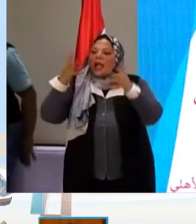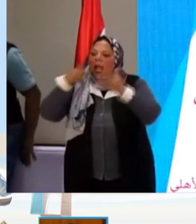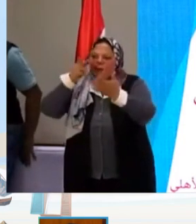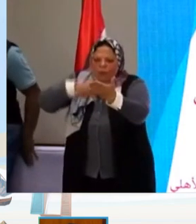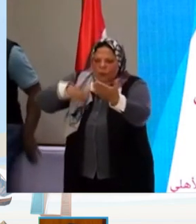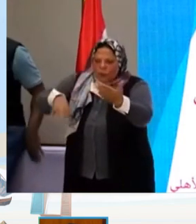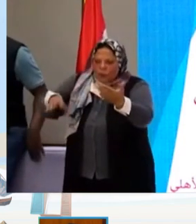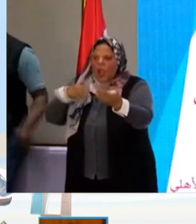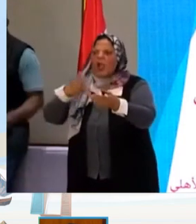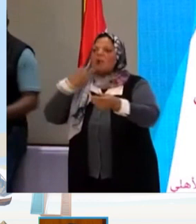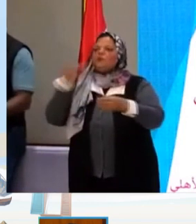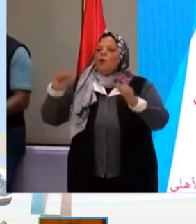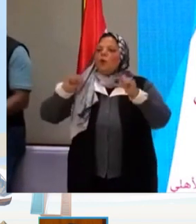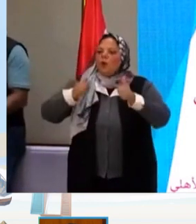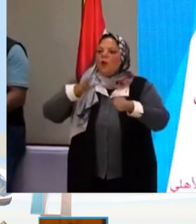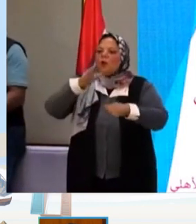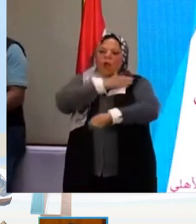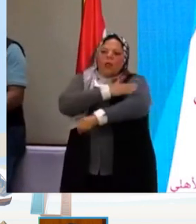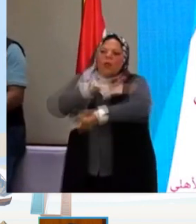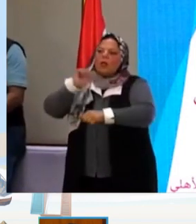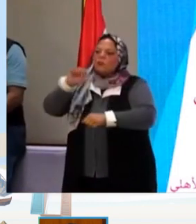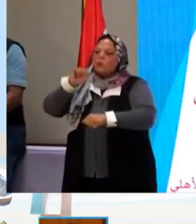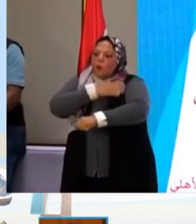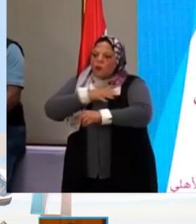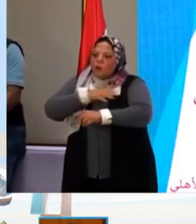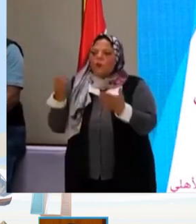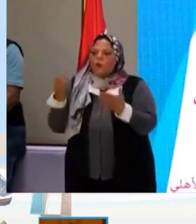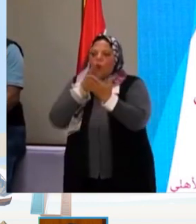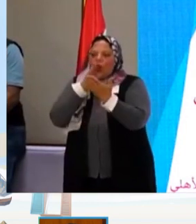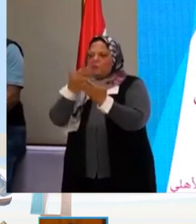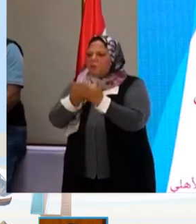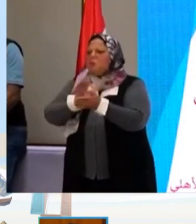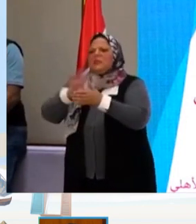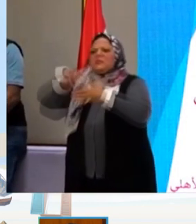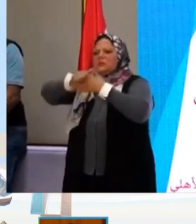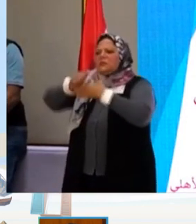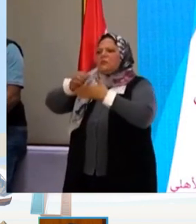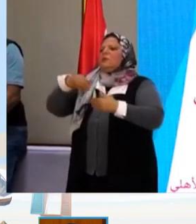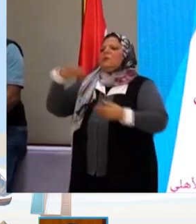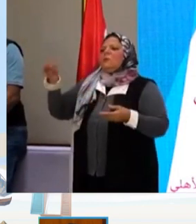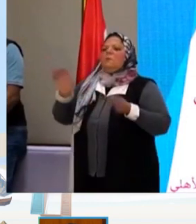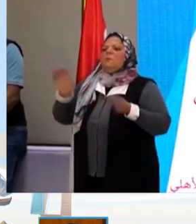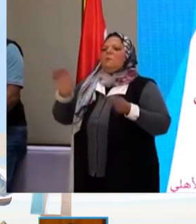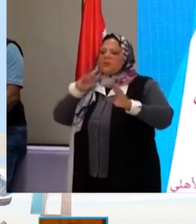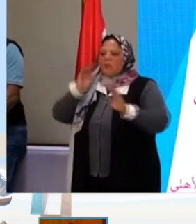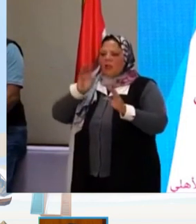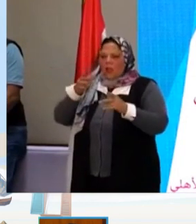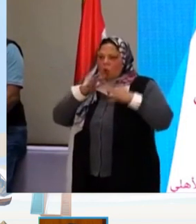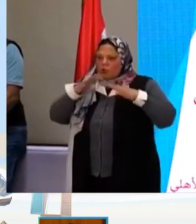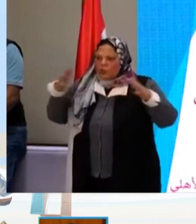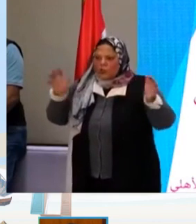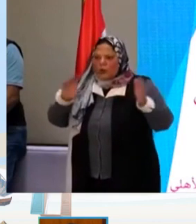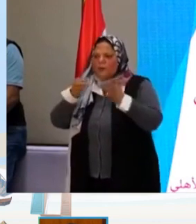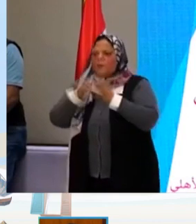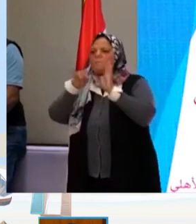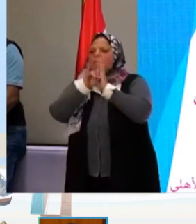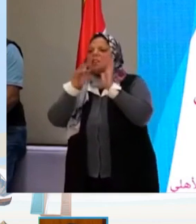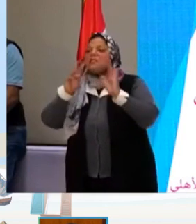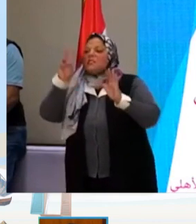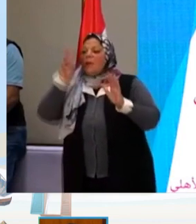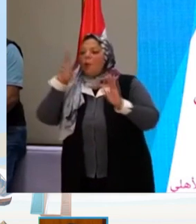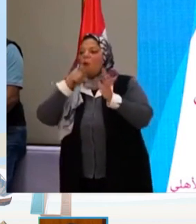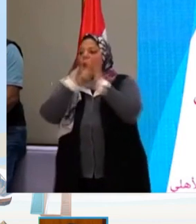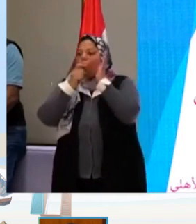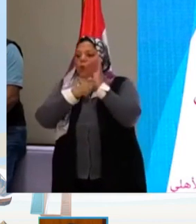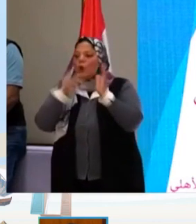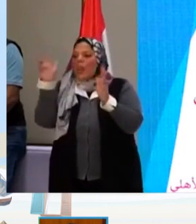ادارتها لدوره مدتها 4 سنوات، كذلك اتاحه الشان الداخلي للجمعيات دون تدخل من